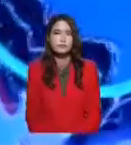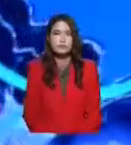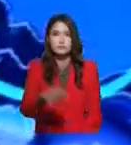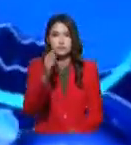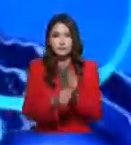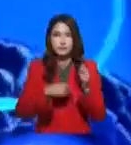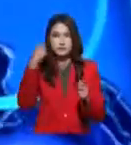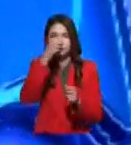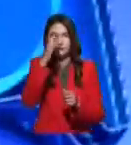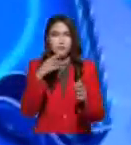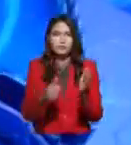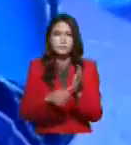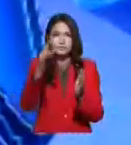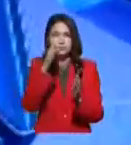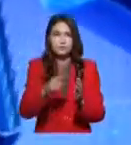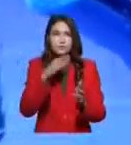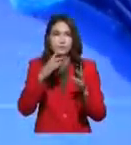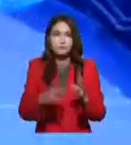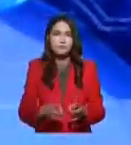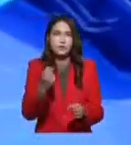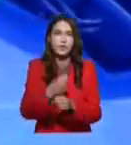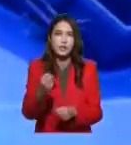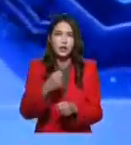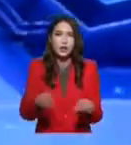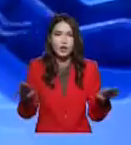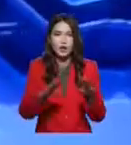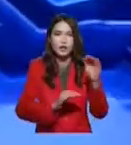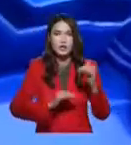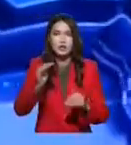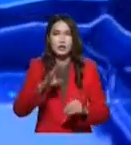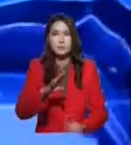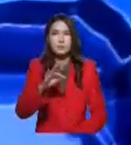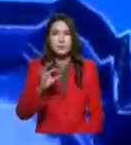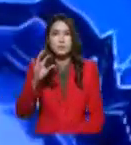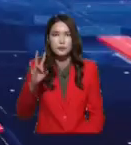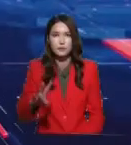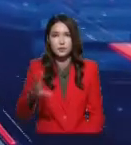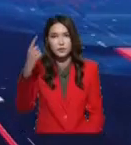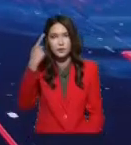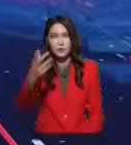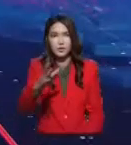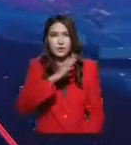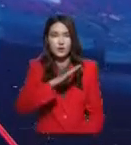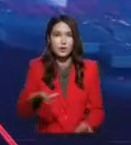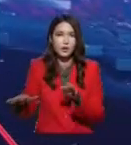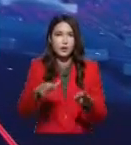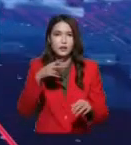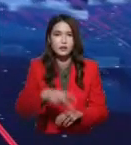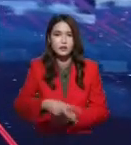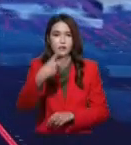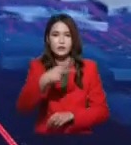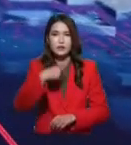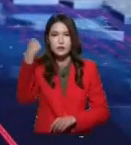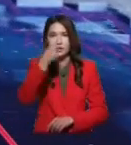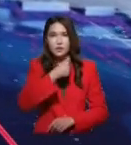Ежегодно каждая шестая казахстанка подвергается насилию. Такую статистику привели в программе развития ООН. По данным организации, в 2022